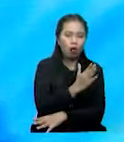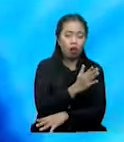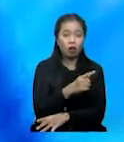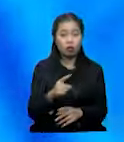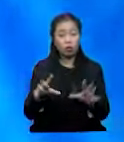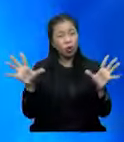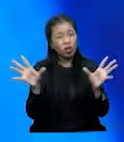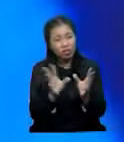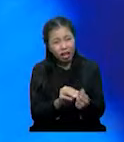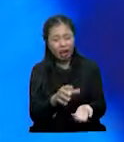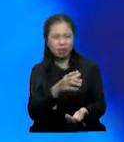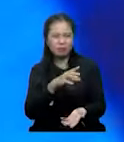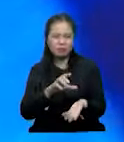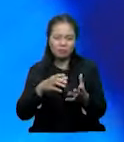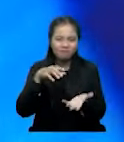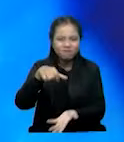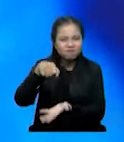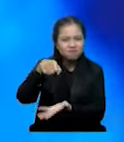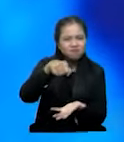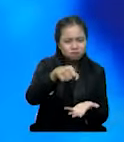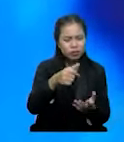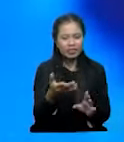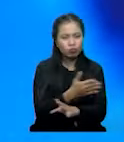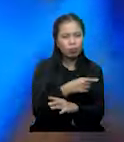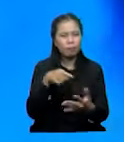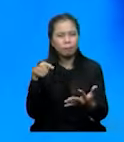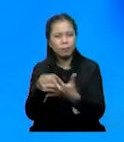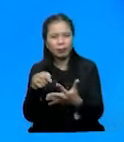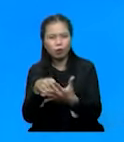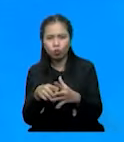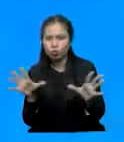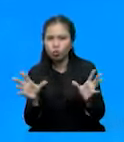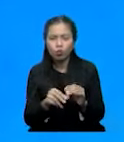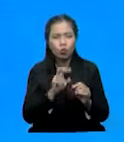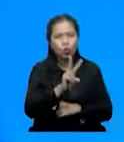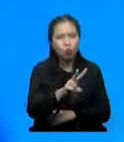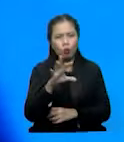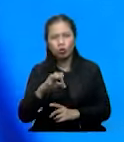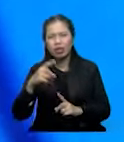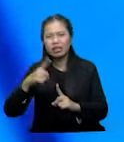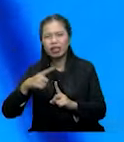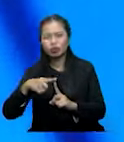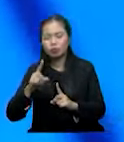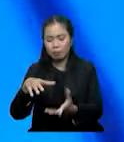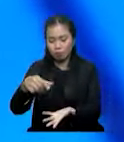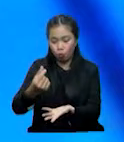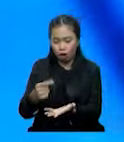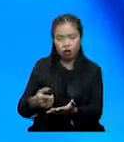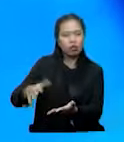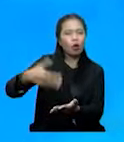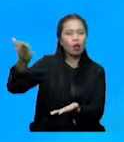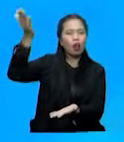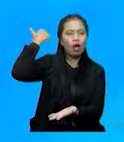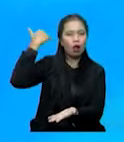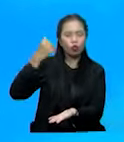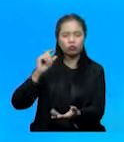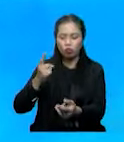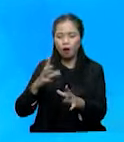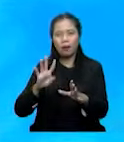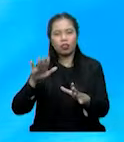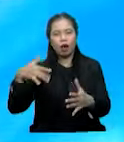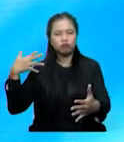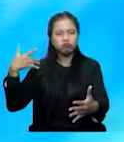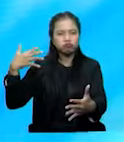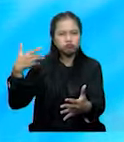yang dibagikan sebelum pemilu itu melonjak 20 triliun dari tahun lalu dan merupakan yang tertinggi dalam 4 tahun terakhir. Bahkan lebih tinggi